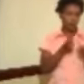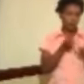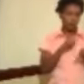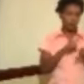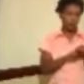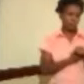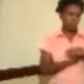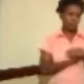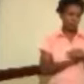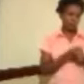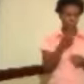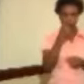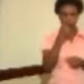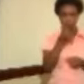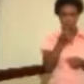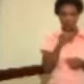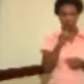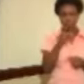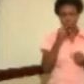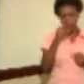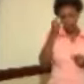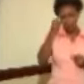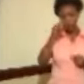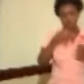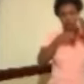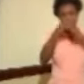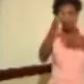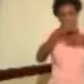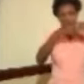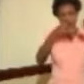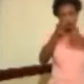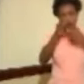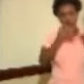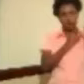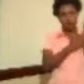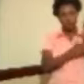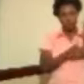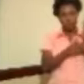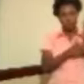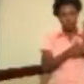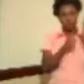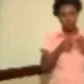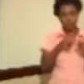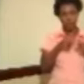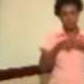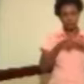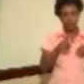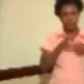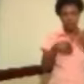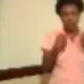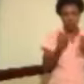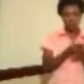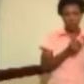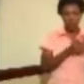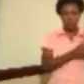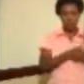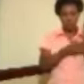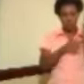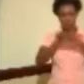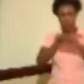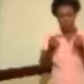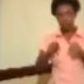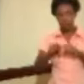mon diapio, je ne vais pas dire reconstruction du pays, je vais dire reconstruction des villes détruites. Ce n'est pas tout le pays, heureusement, qui